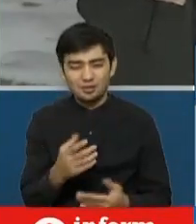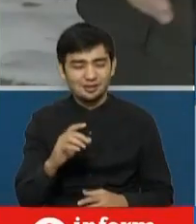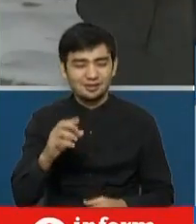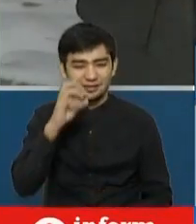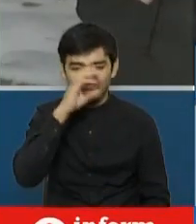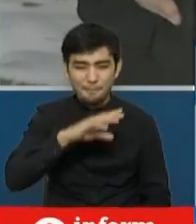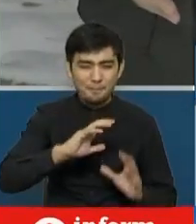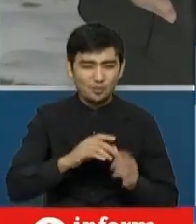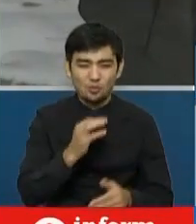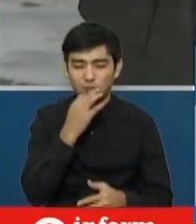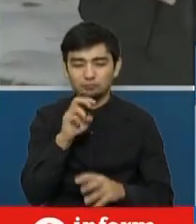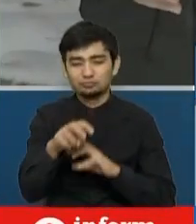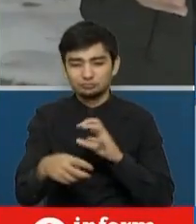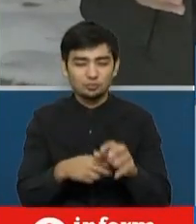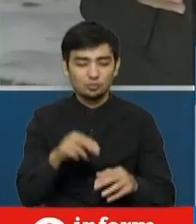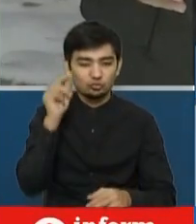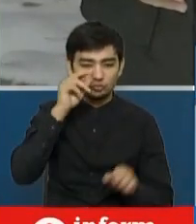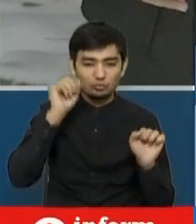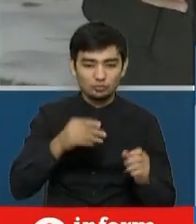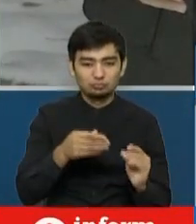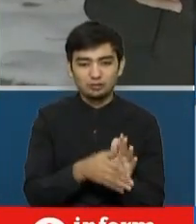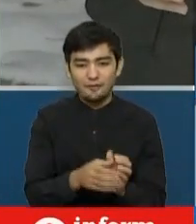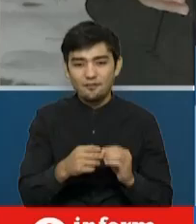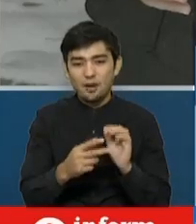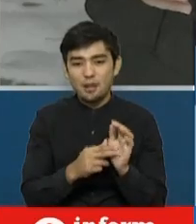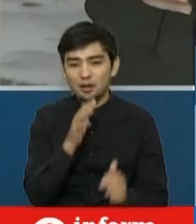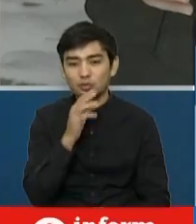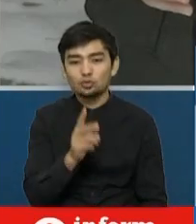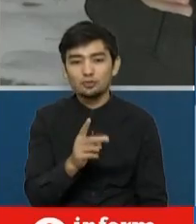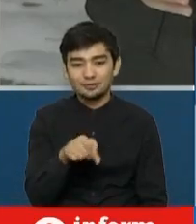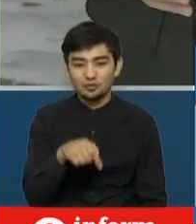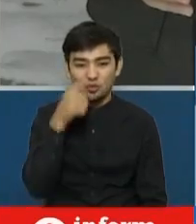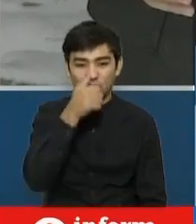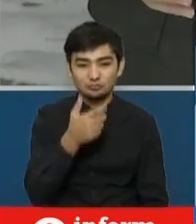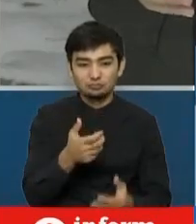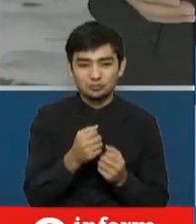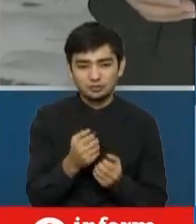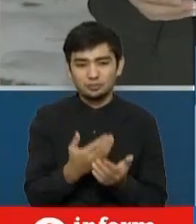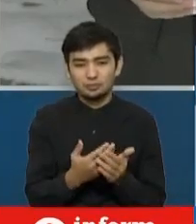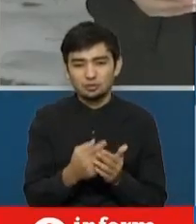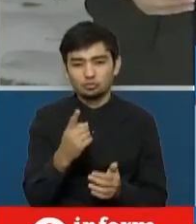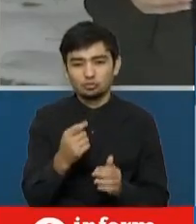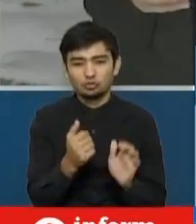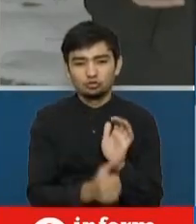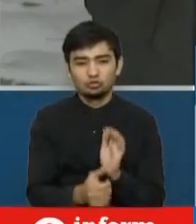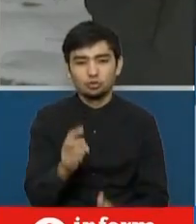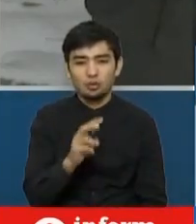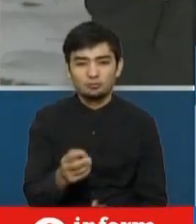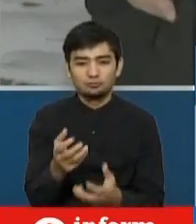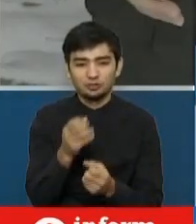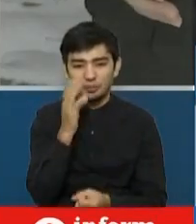некоторым подсчетам, те, кому уже в этом году исполнится 18 лет, смогут получить около 160 долларов, а родившиеся